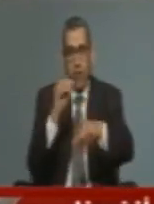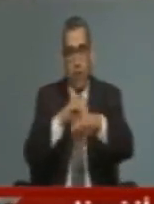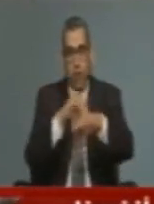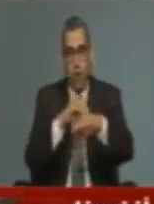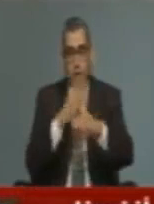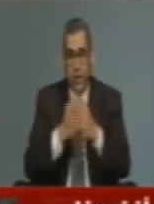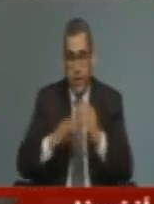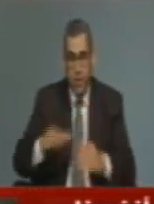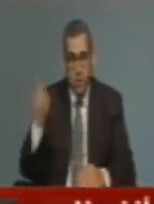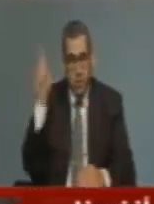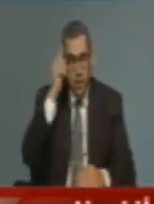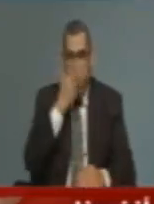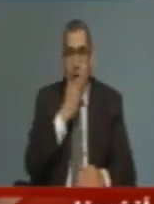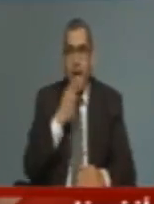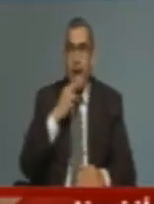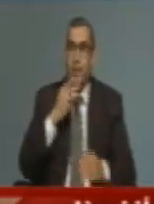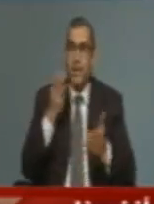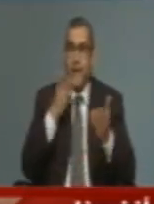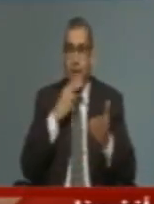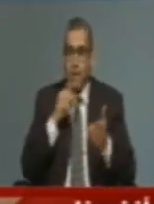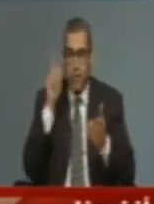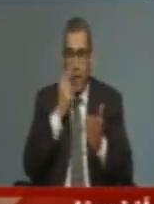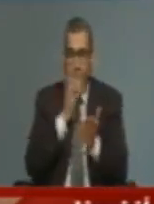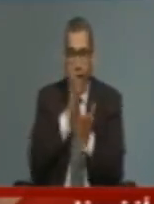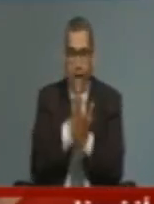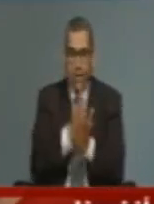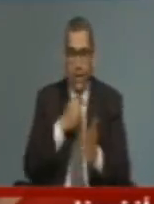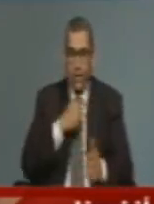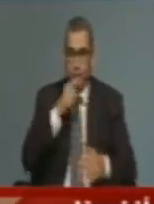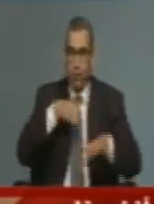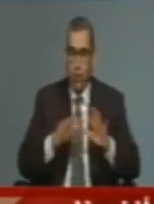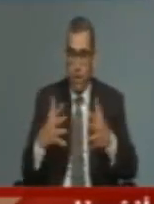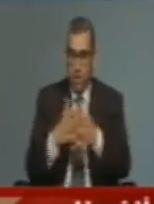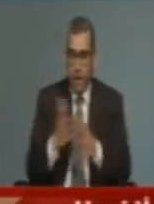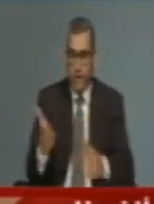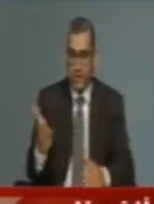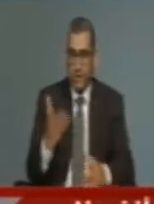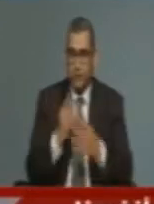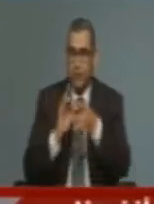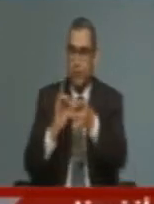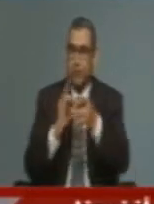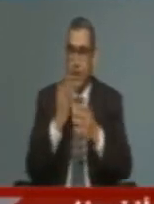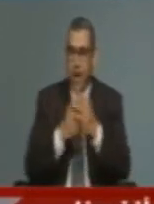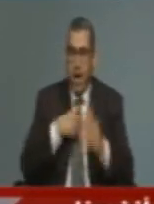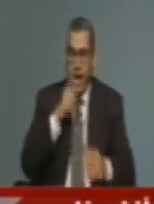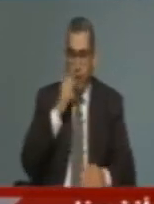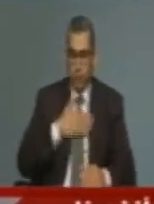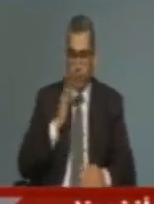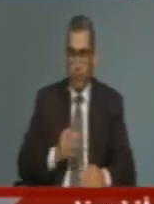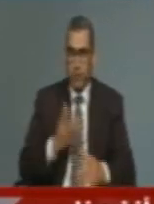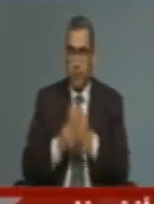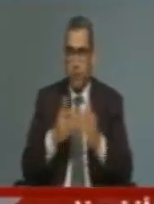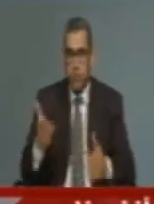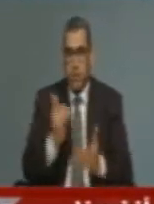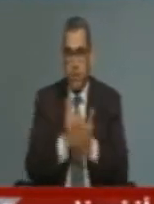بيعرفش يجمل في الكلام. صحيح. عشان كده اما باجي اقعد معاهم ويعني اتناقش معاهم كاب لاني انا لما بسيب ولادي في